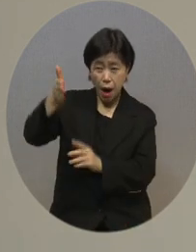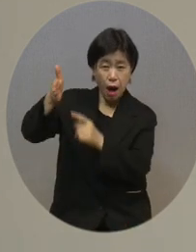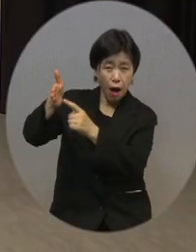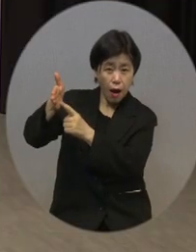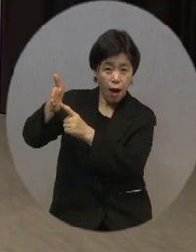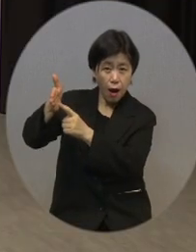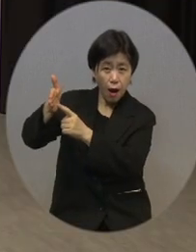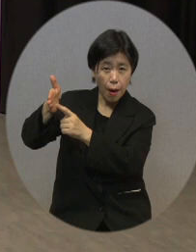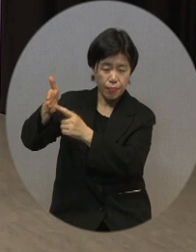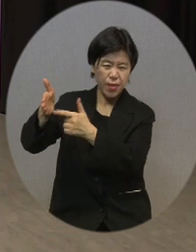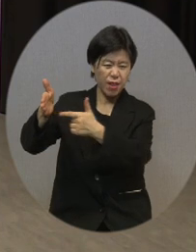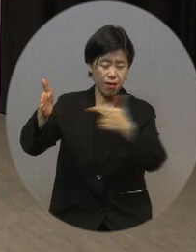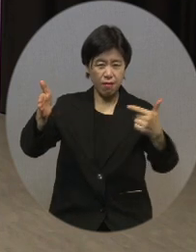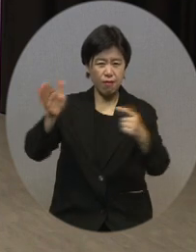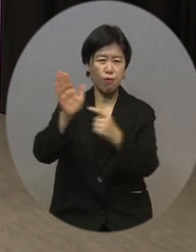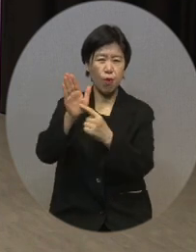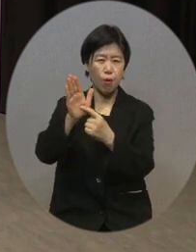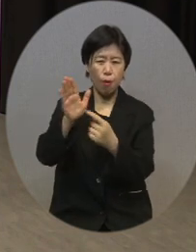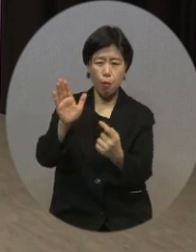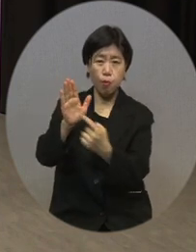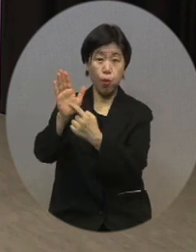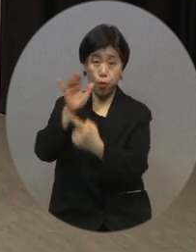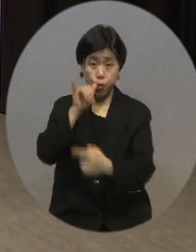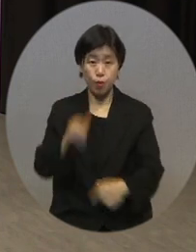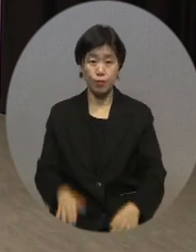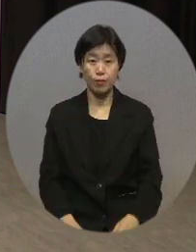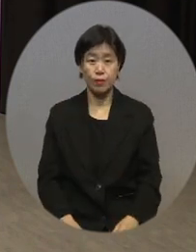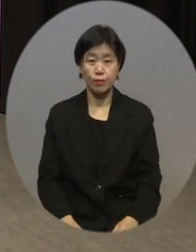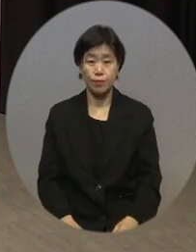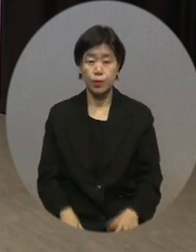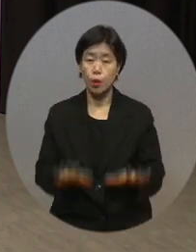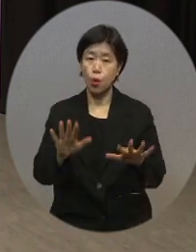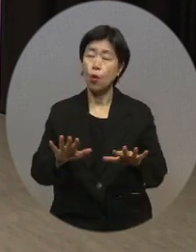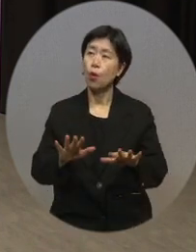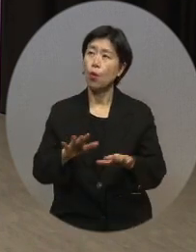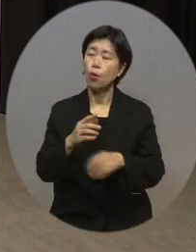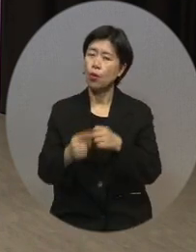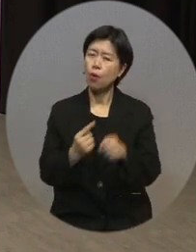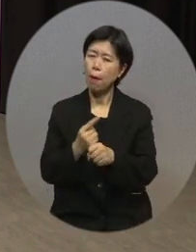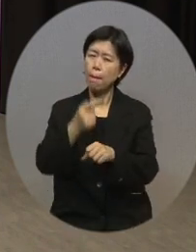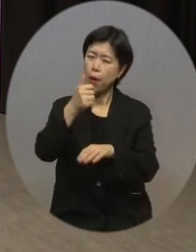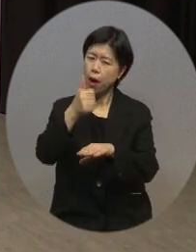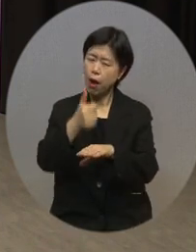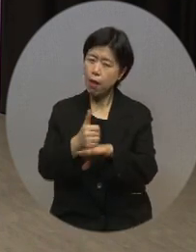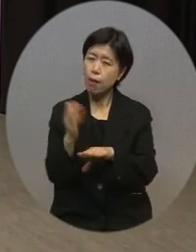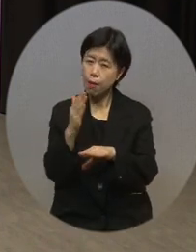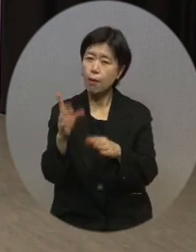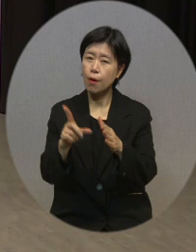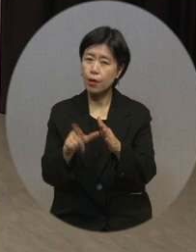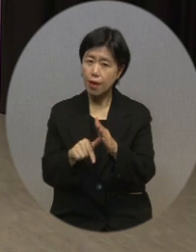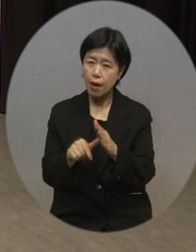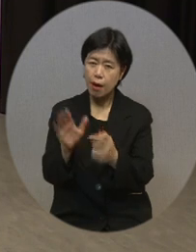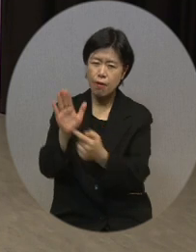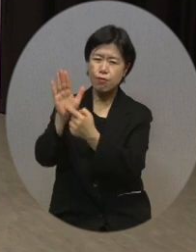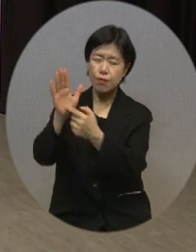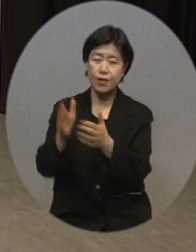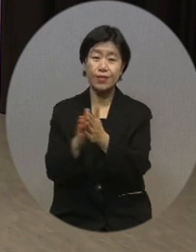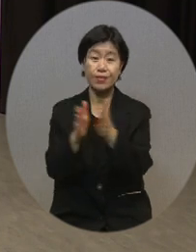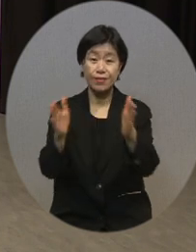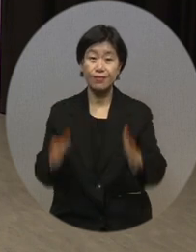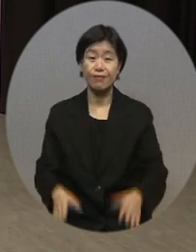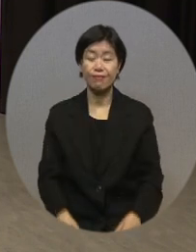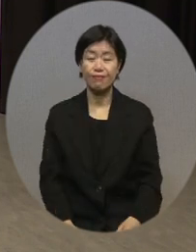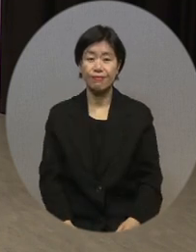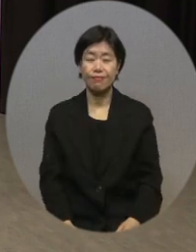붙일 겁니다. 잠시 후에는 볼 수가 있겠네. 예, 올 연말쯤 해서 이제 제작이 다 되면은 걸리기 시작할 것 같고. 아.